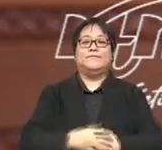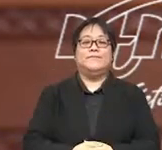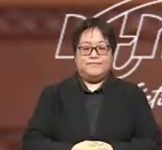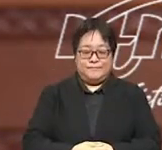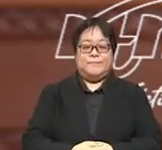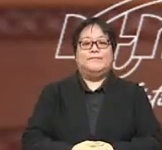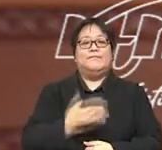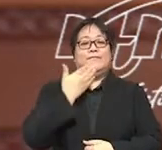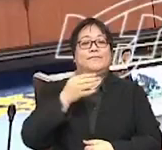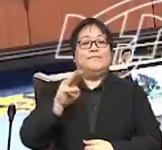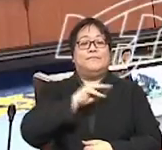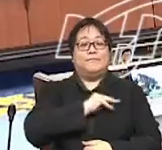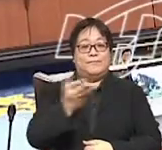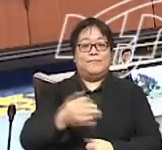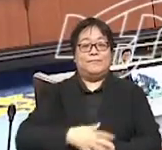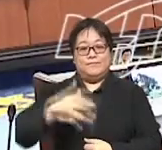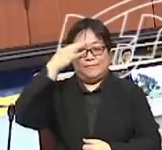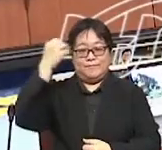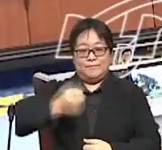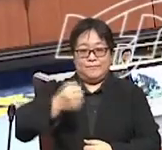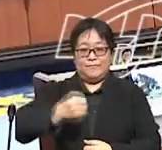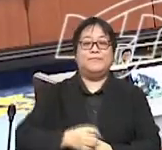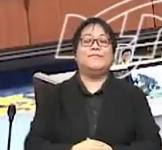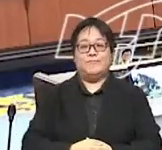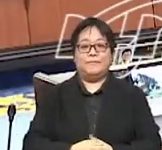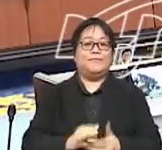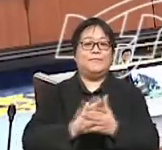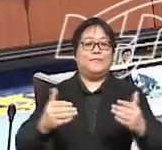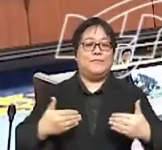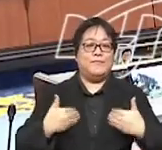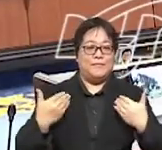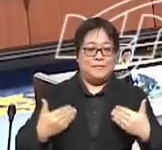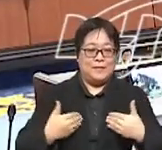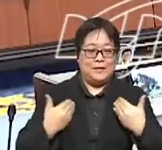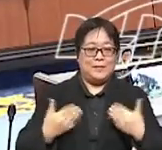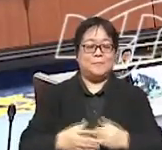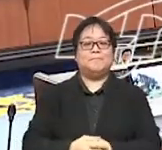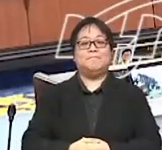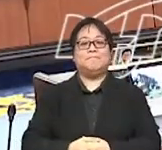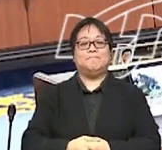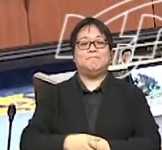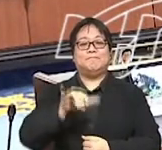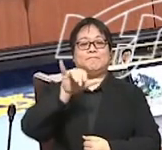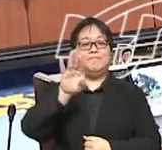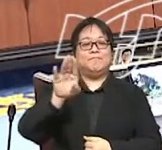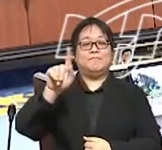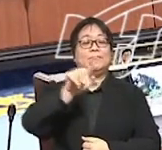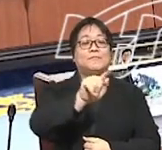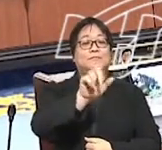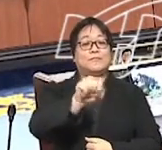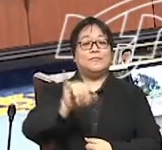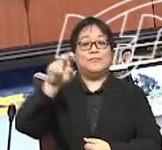Real Madrid assalamualaikum warahmatullah wabarakatuh Salam bahagia yang mematikan sriyani tua